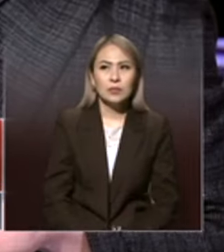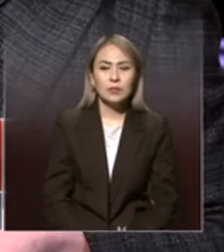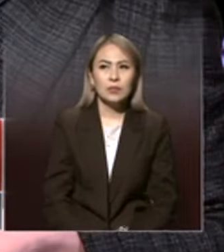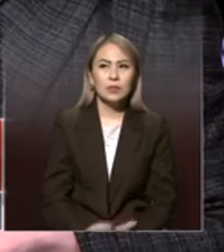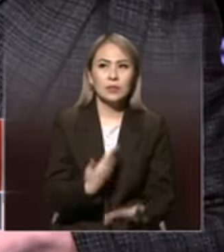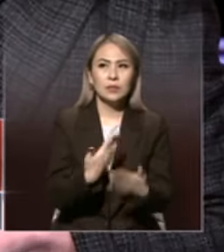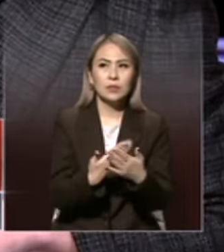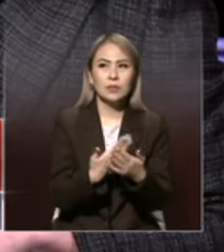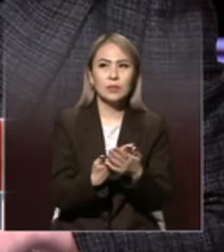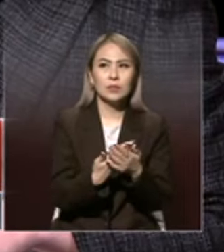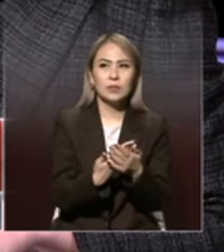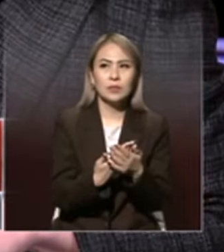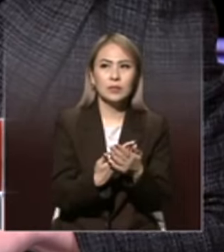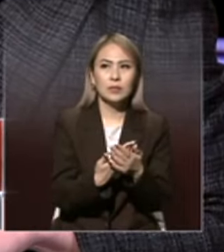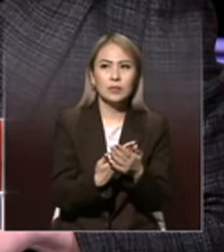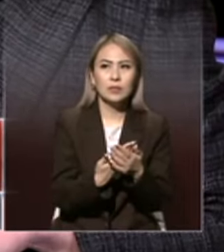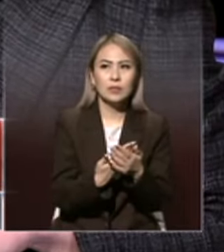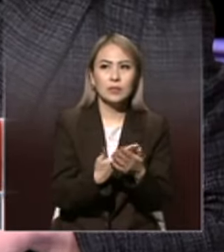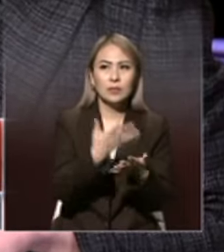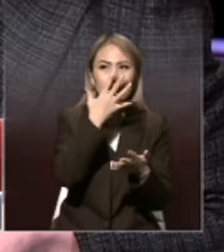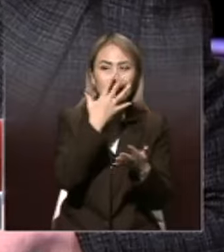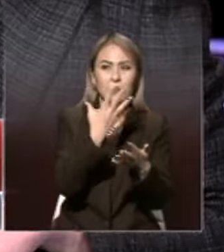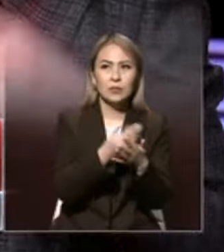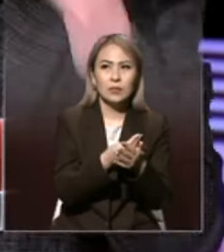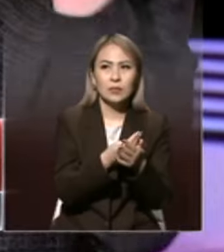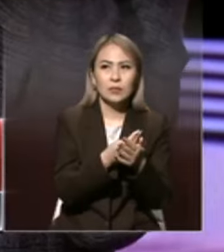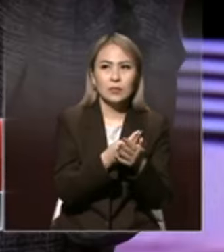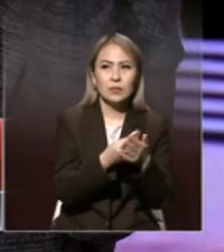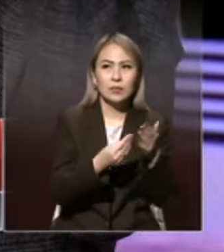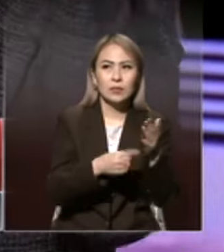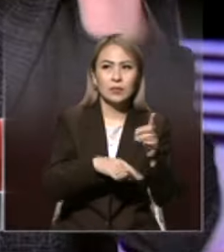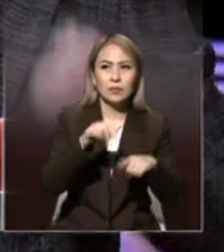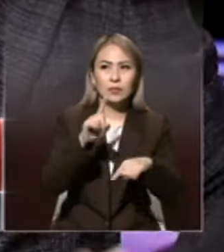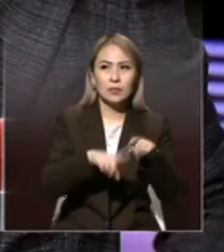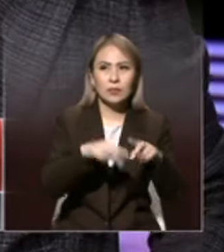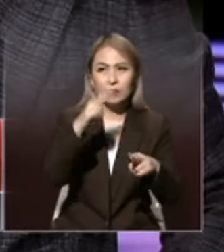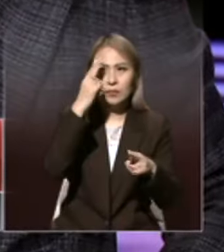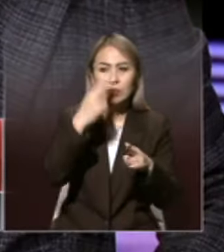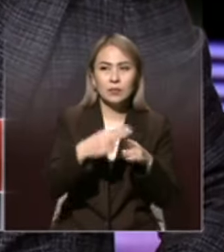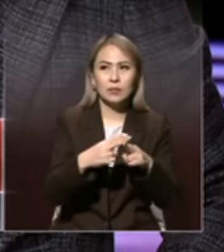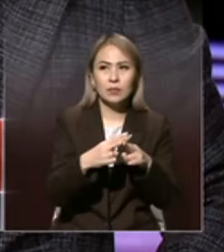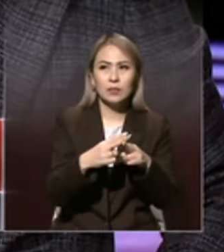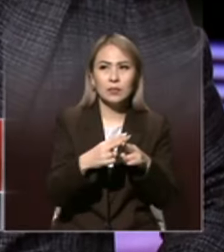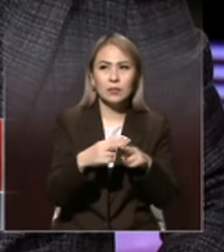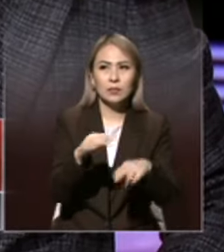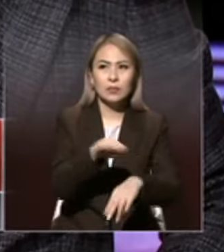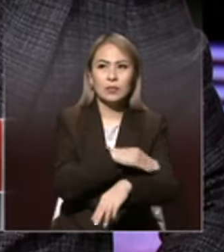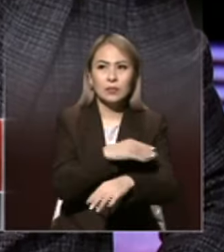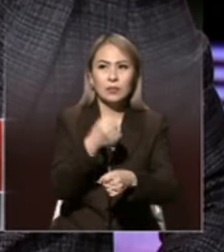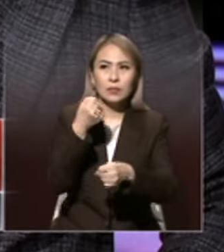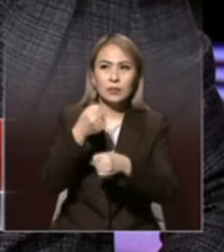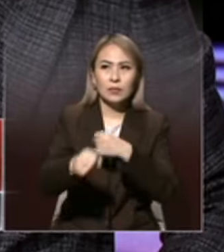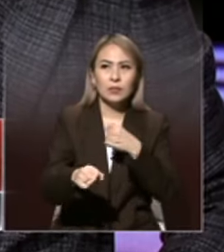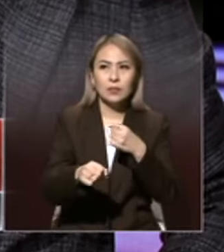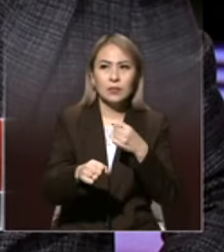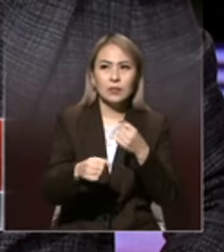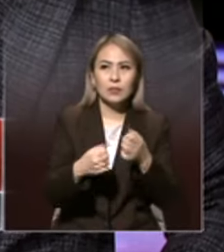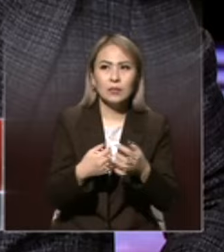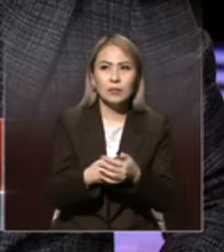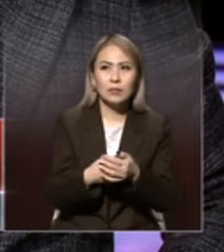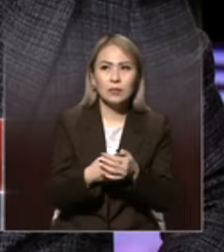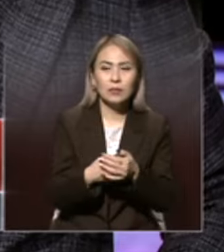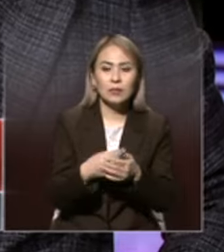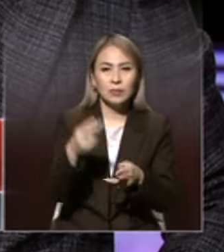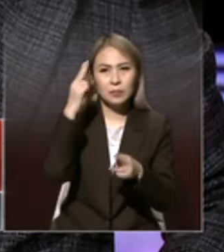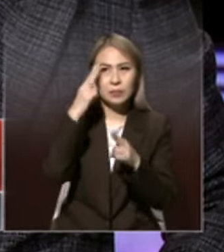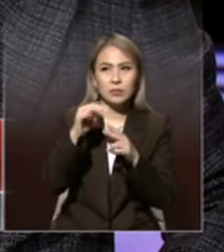кетейін, сіздің өзіңіздің мысалға туған ініңіз, әйеліне қол жұмсап жүр. Сіз ініңізді